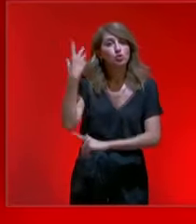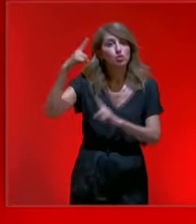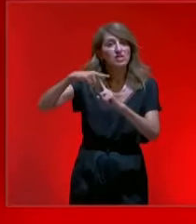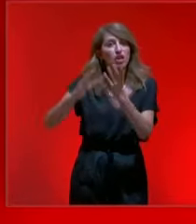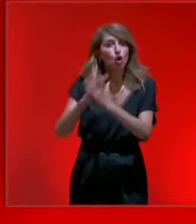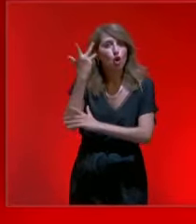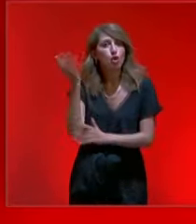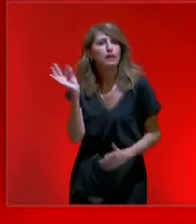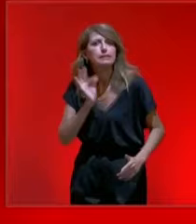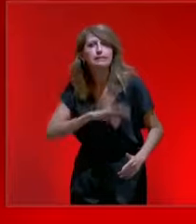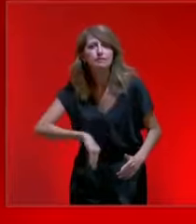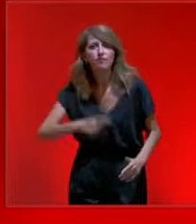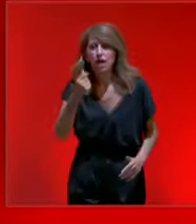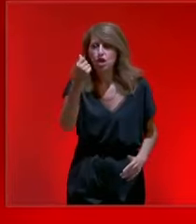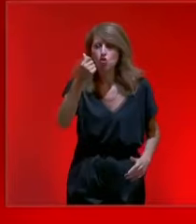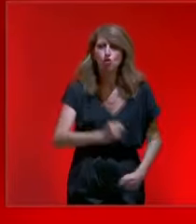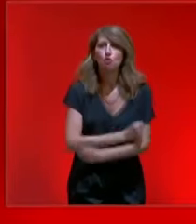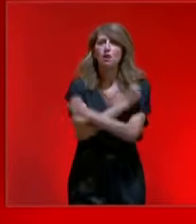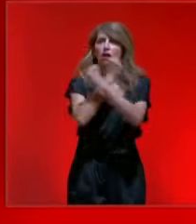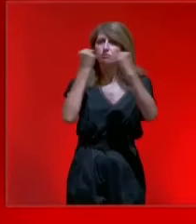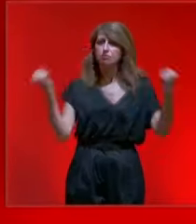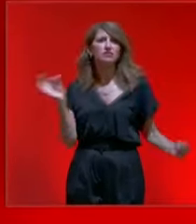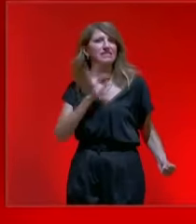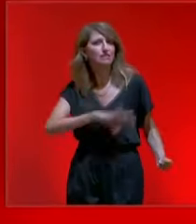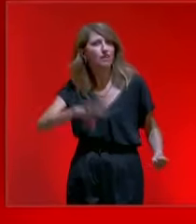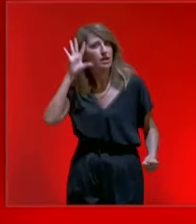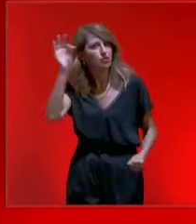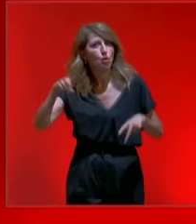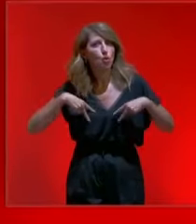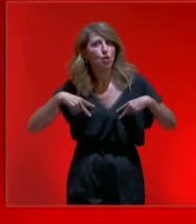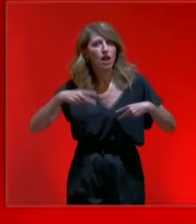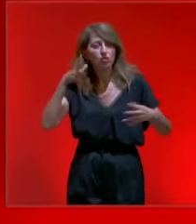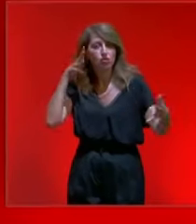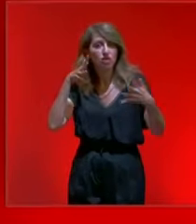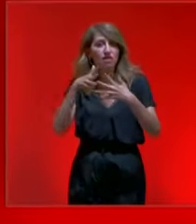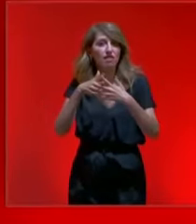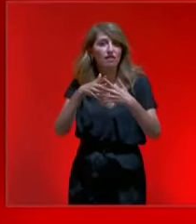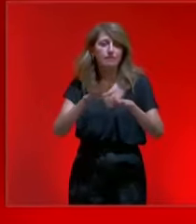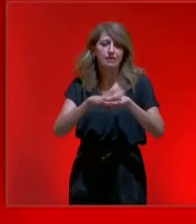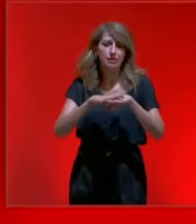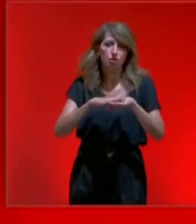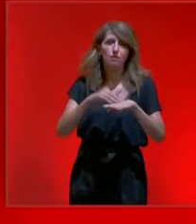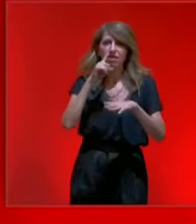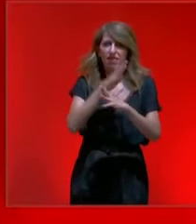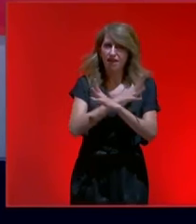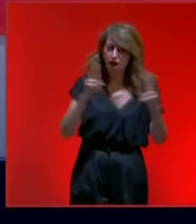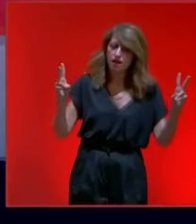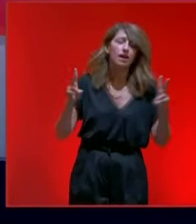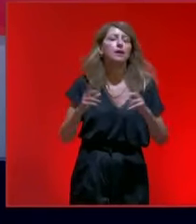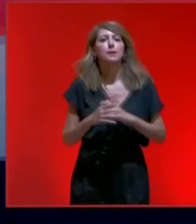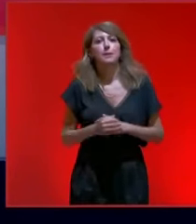οικονομία μας, πιο διαφανής η λειτουργία του κράτους και πιο ισομερής η